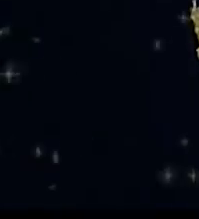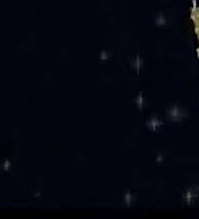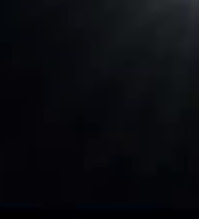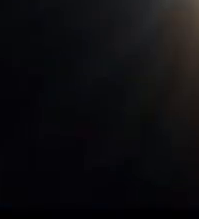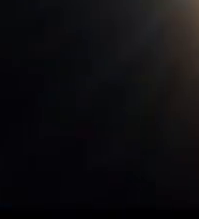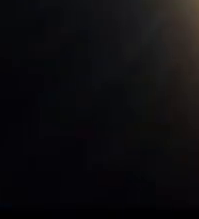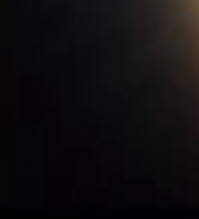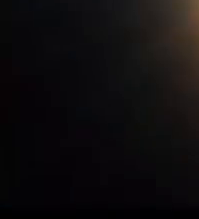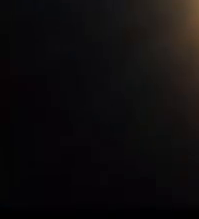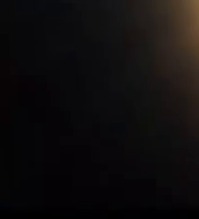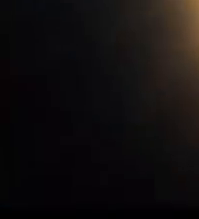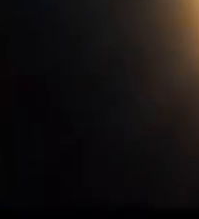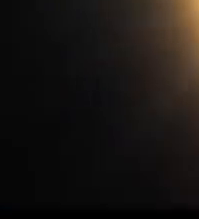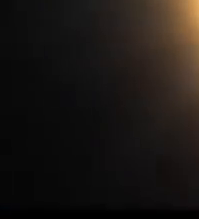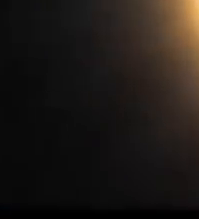قال